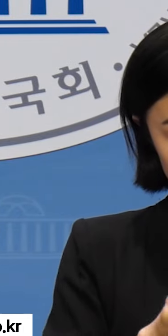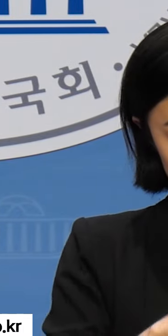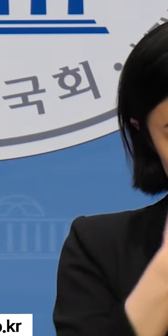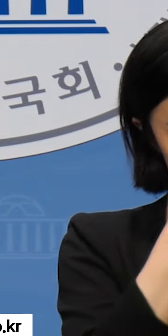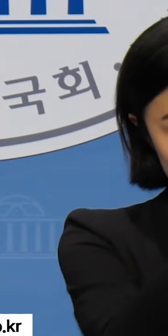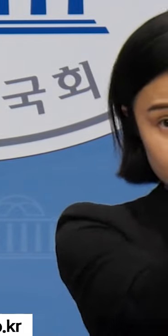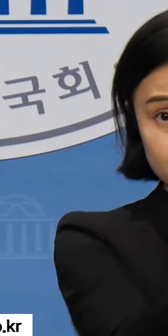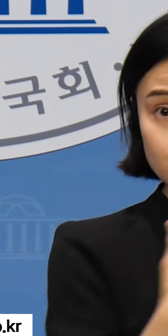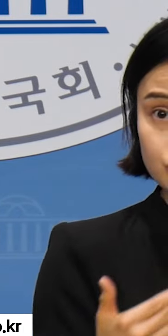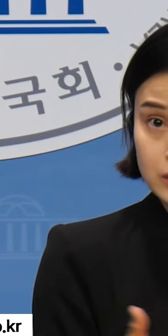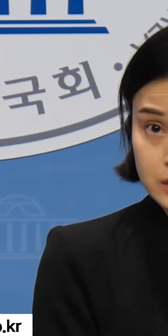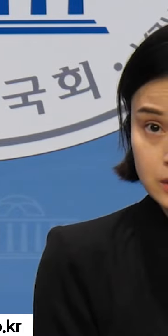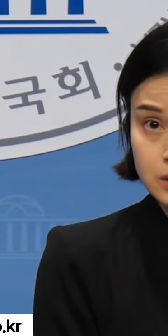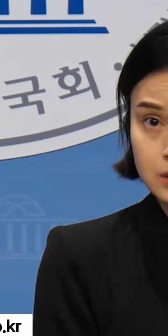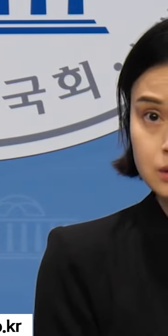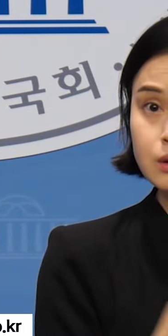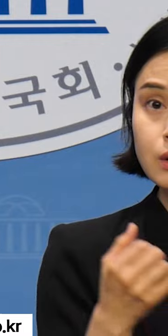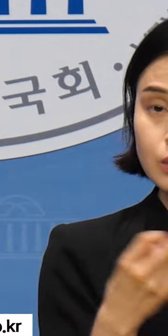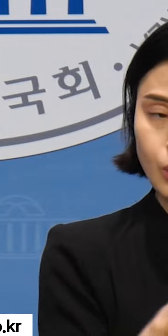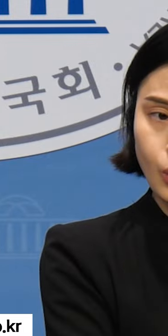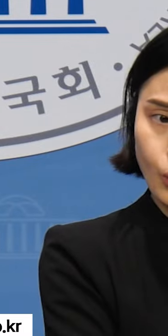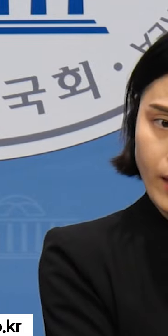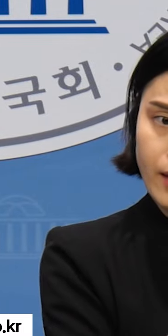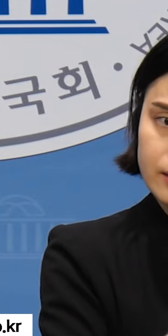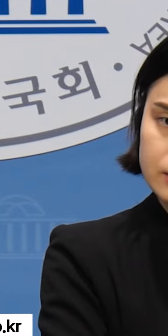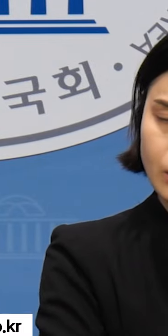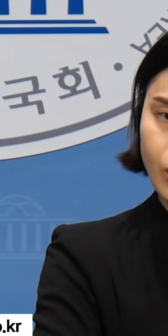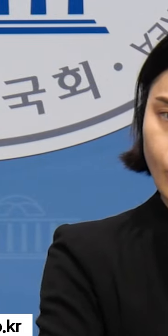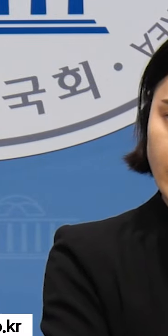채 회의를 일방적으로 강행했습니다.